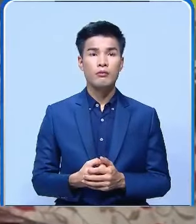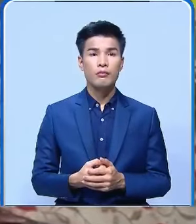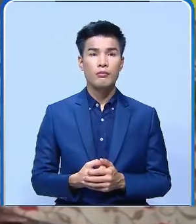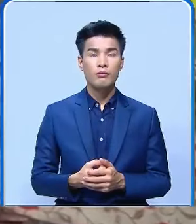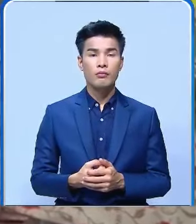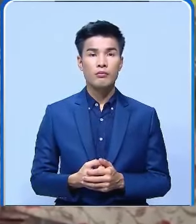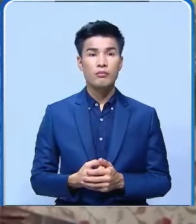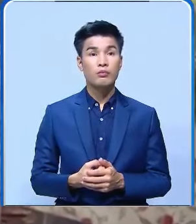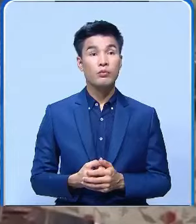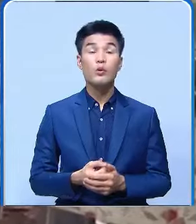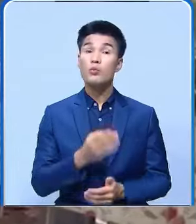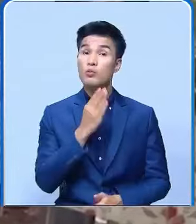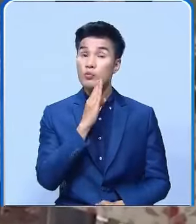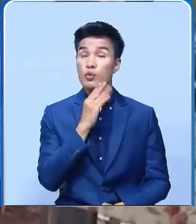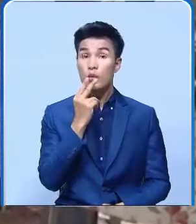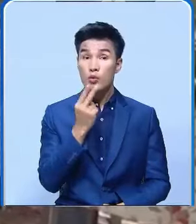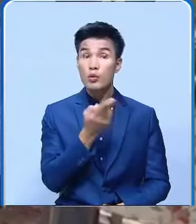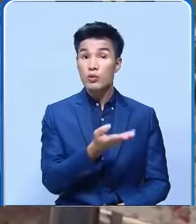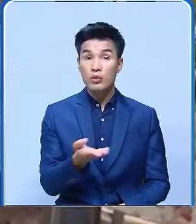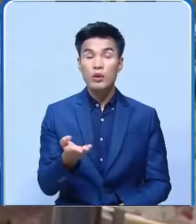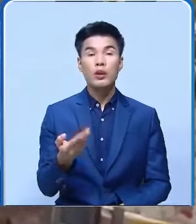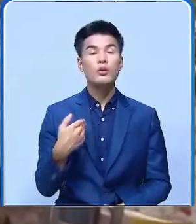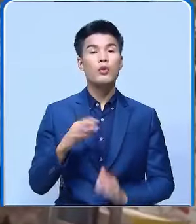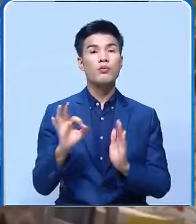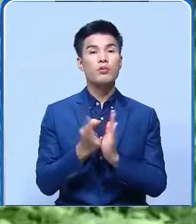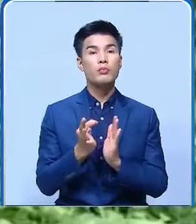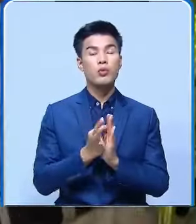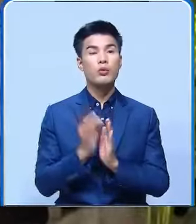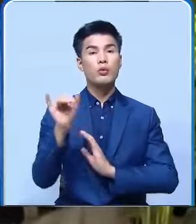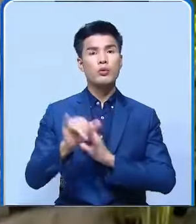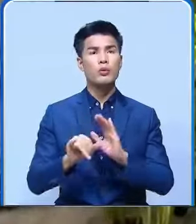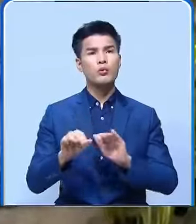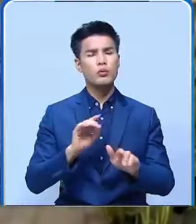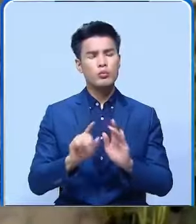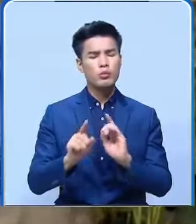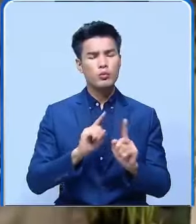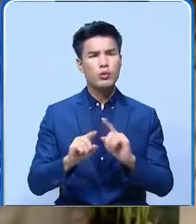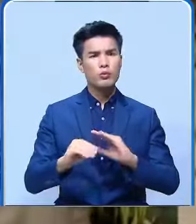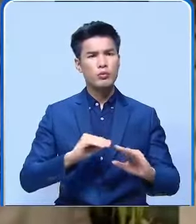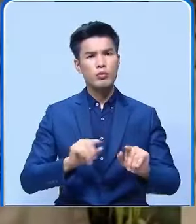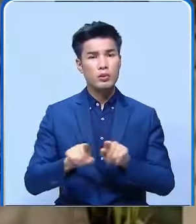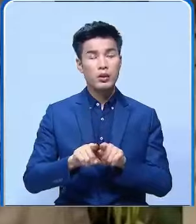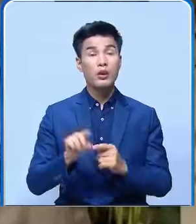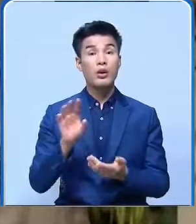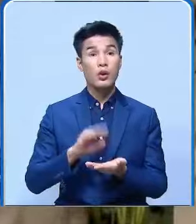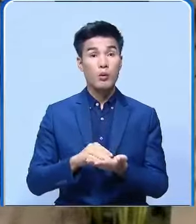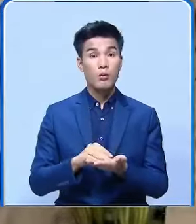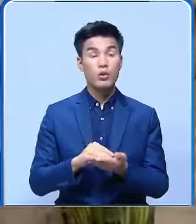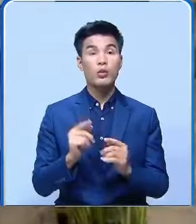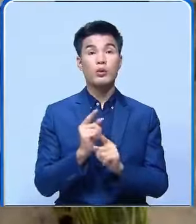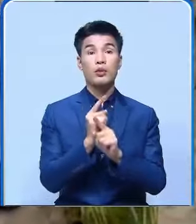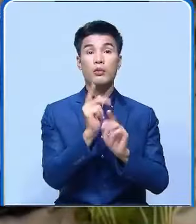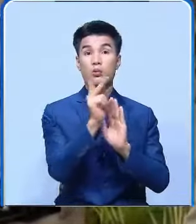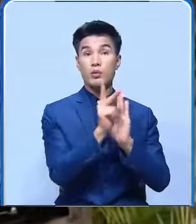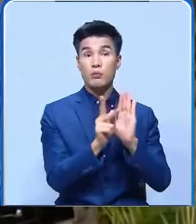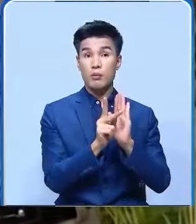นะซึ่งถ้าเกิดเราไปดูเรื่องนี้เองเนี่ยคุณผู้ชมทาง Facebook Live ทาง YouTube ก็ถกเถียงกันเข้ามาเยอะนะครับที่ไปดูข้อมูลเนี่ยเปิดฎีกาพิพากษา